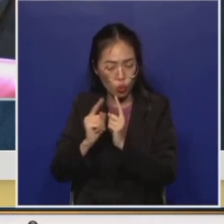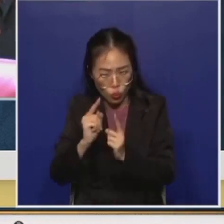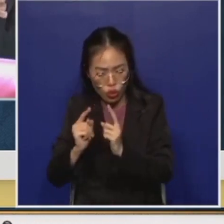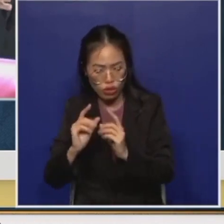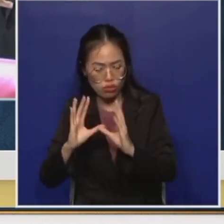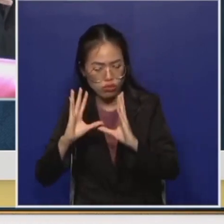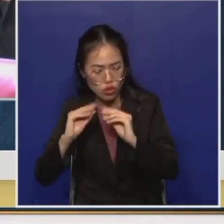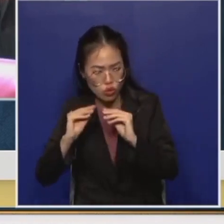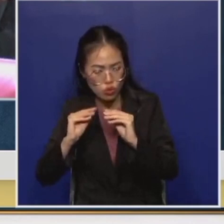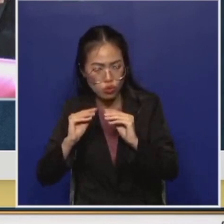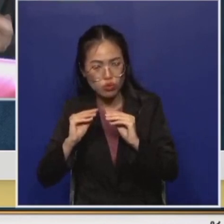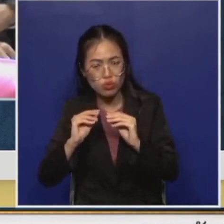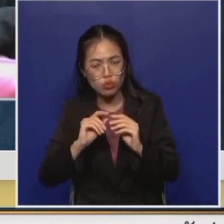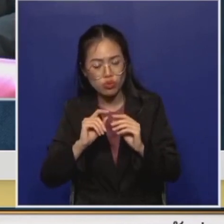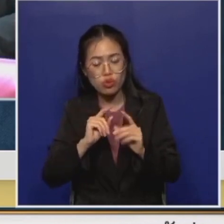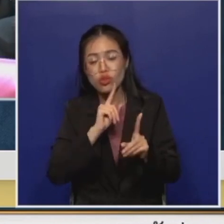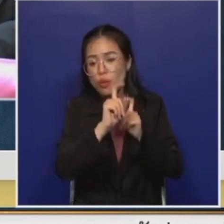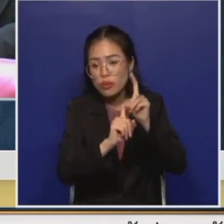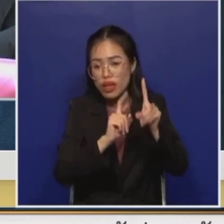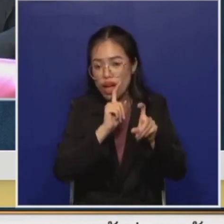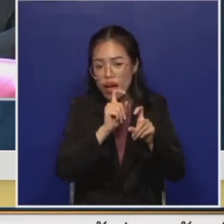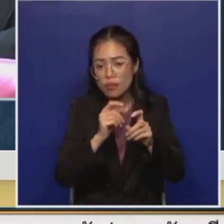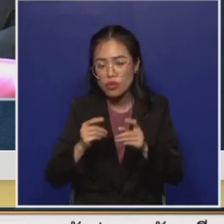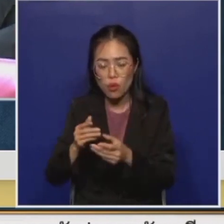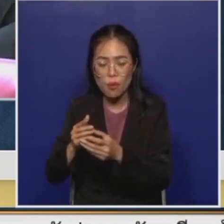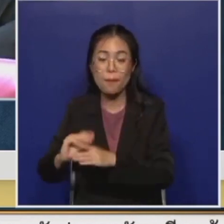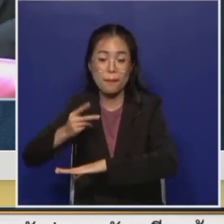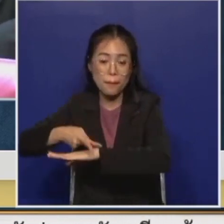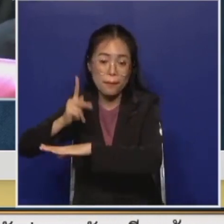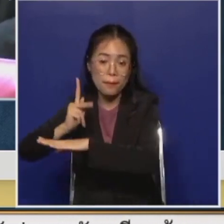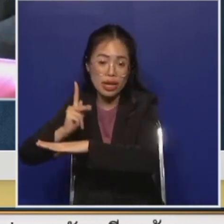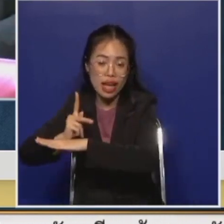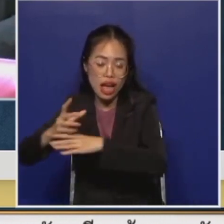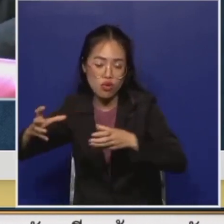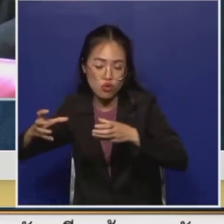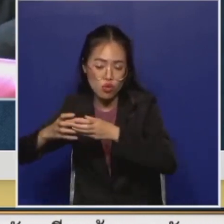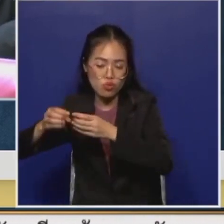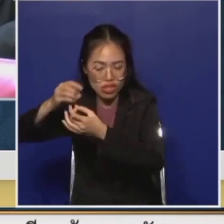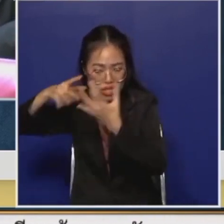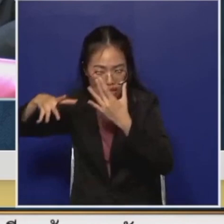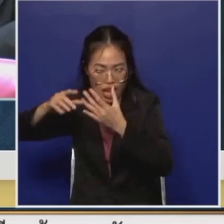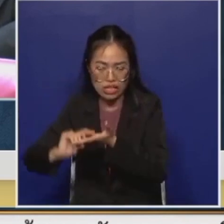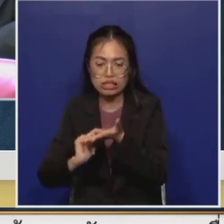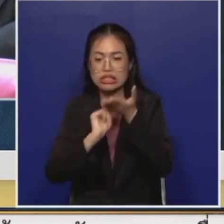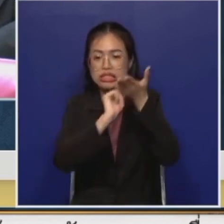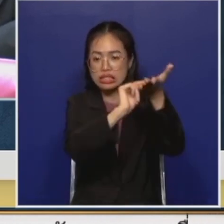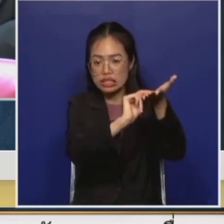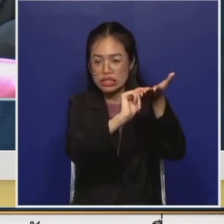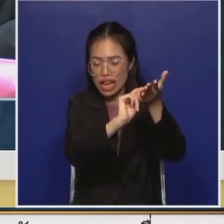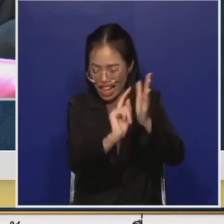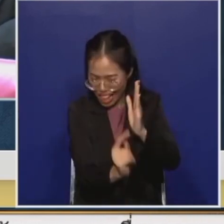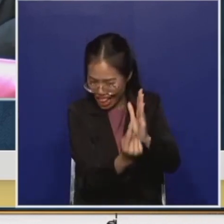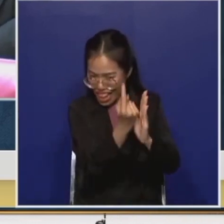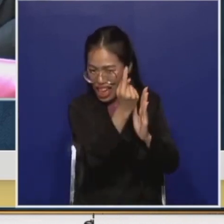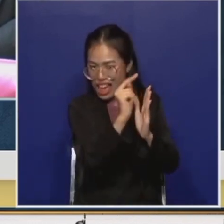ท่านประทานวิปฝ่ายค้านโดกเตอสุดิครัแสงไดนเดีนที่ขรบทุคนนะครับ